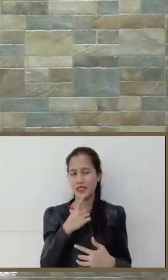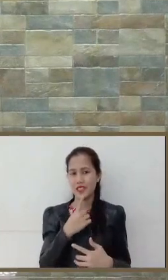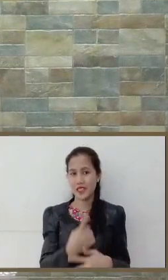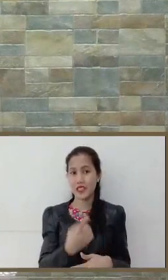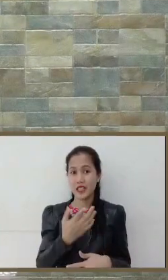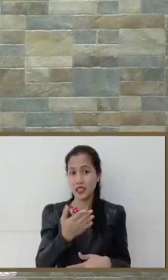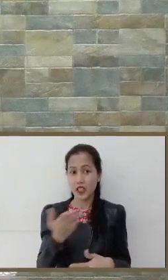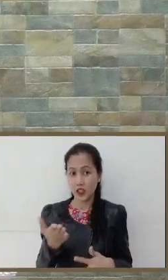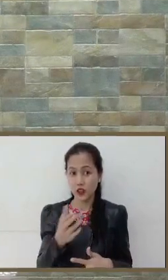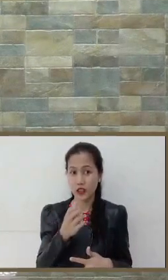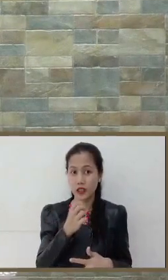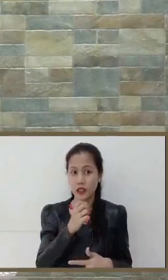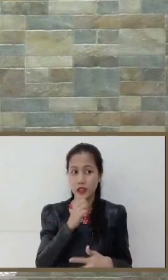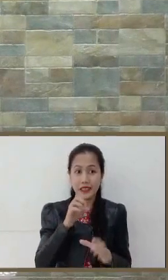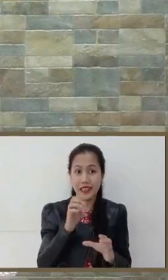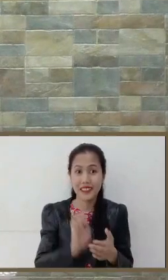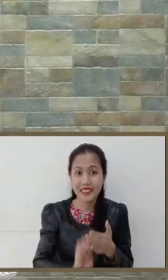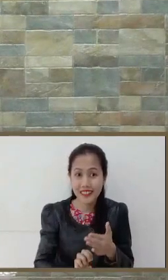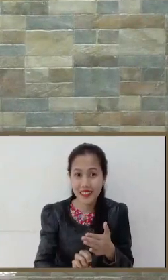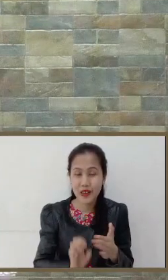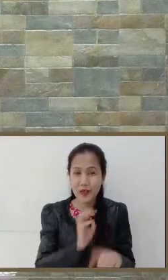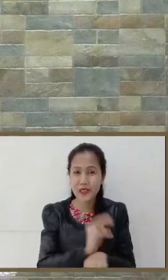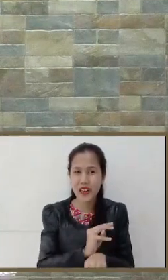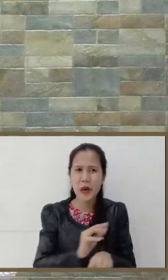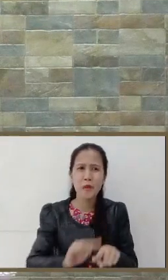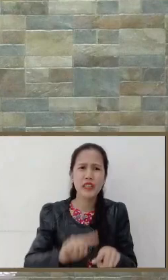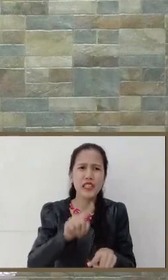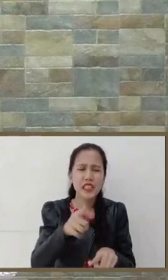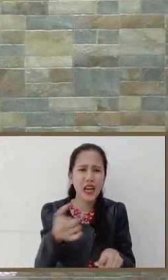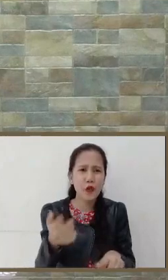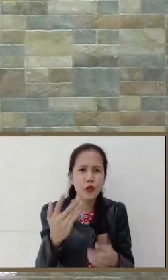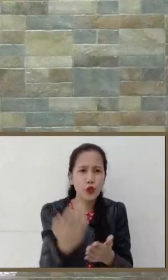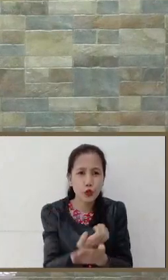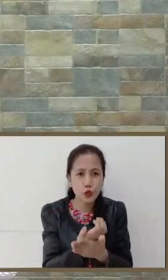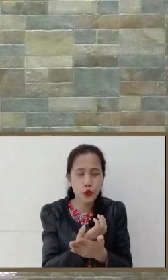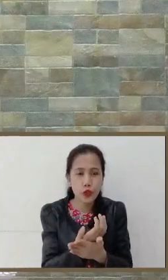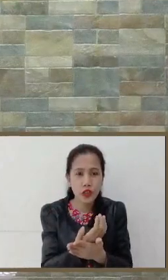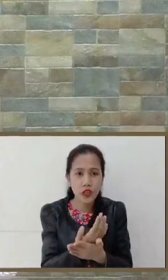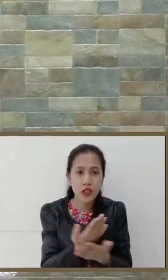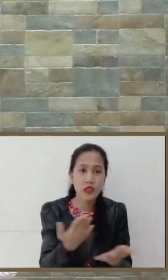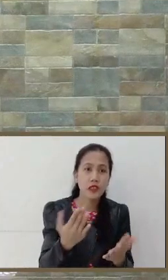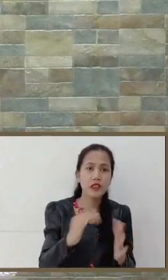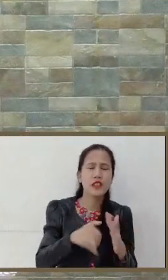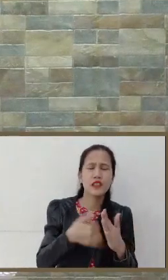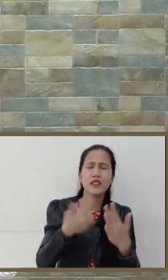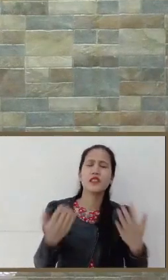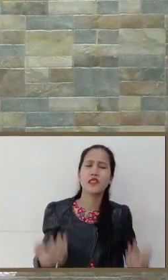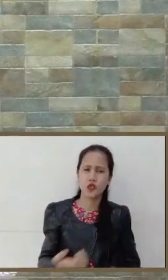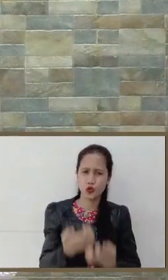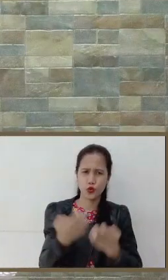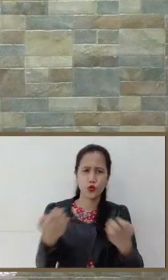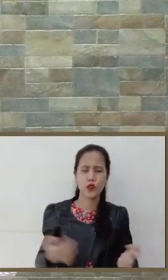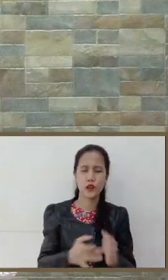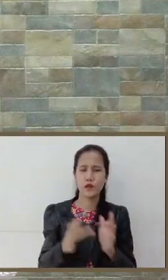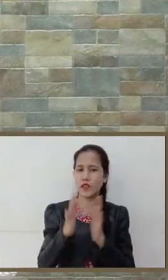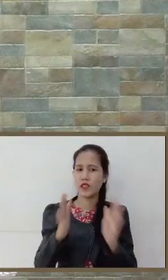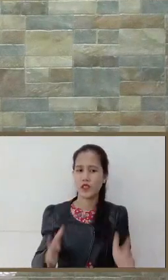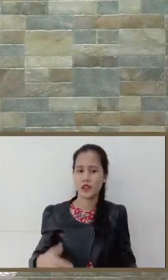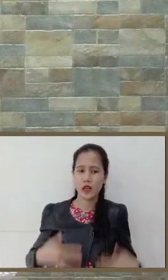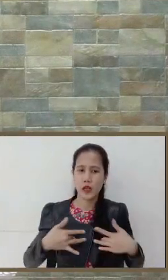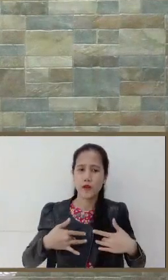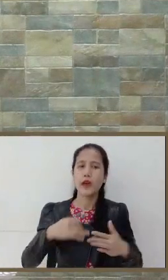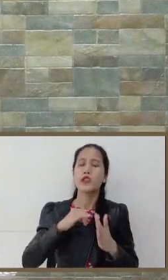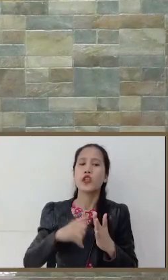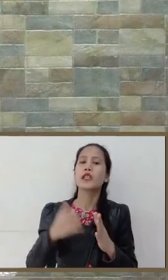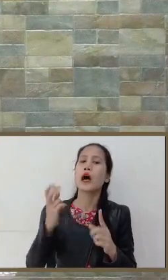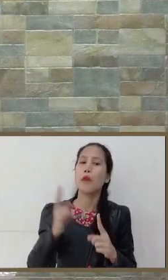ministry, nandito ka, nag-enjoy ka na sa pakikinig. Ngayon binigyan ka ng ministry, enjoy mo yan. Amen. Enjoy mo ang ministry at